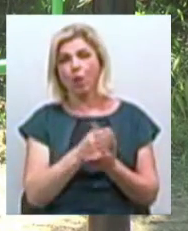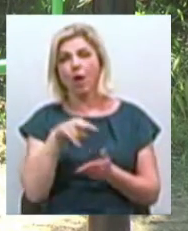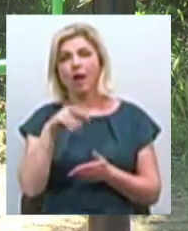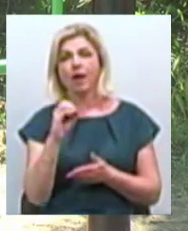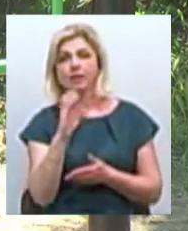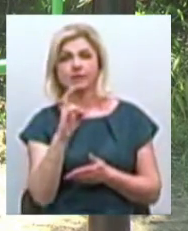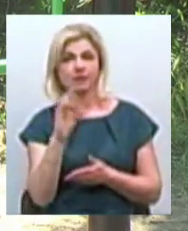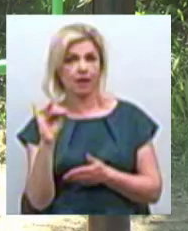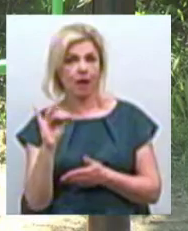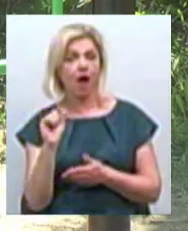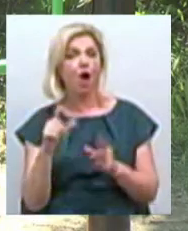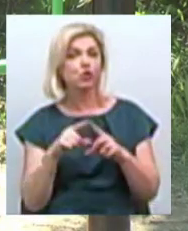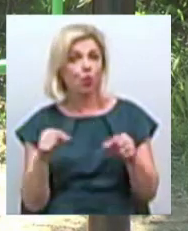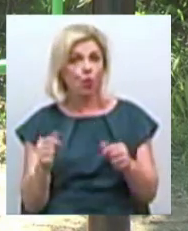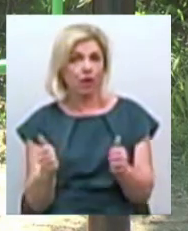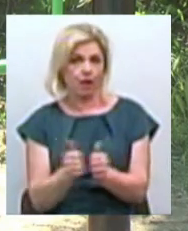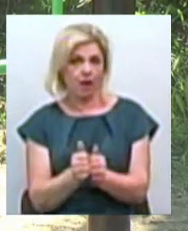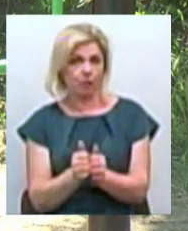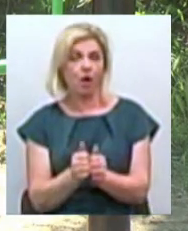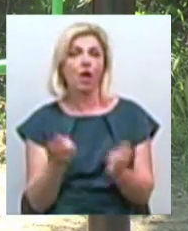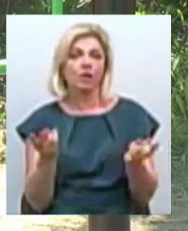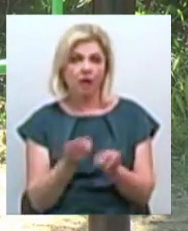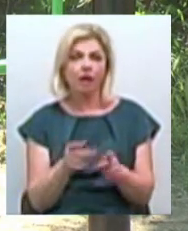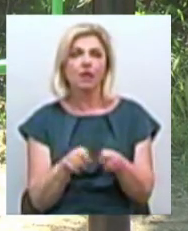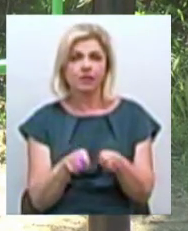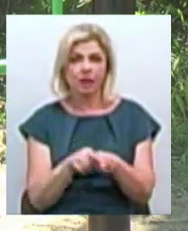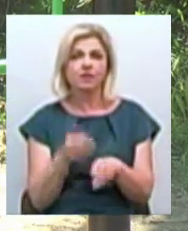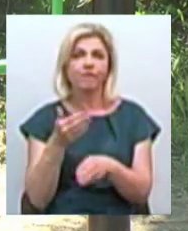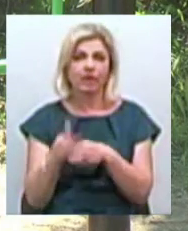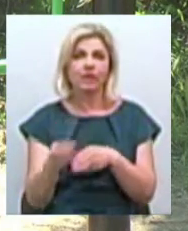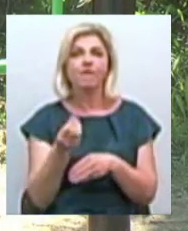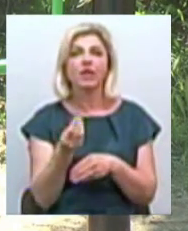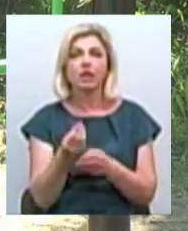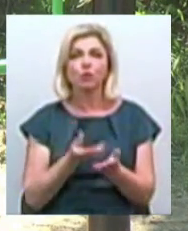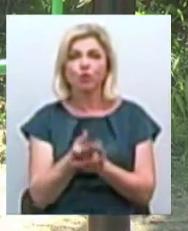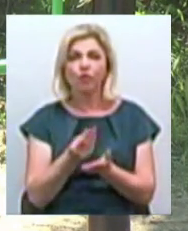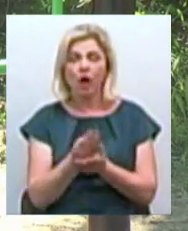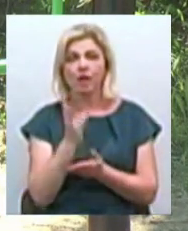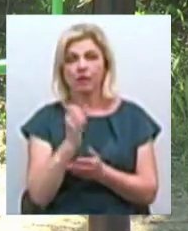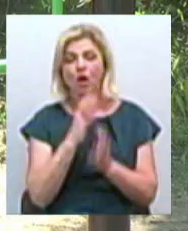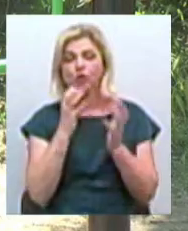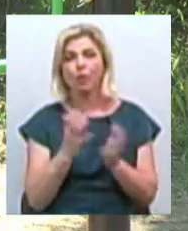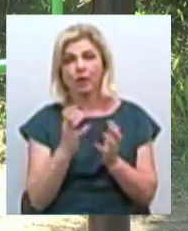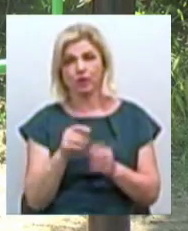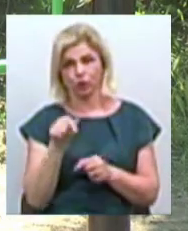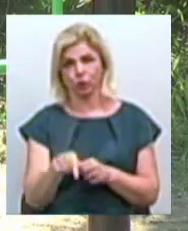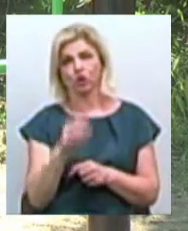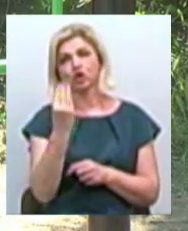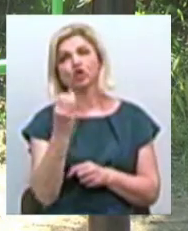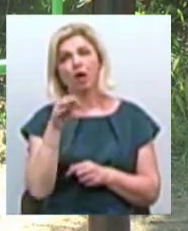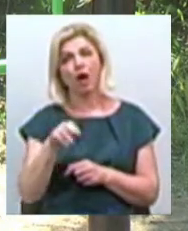«Олімп» знаходиться поруч. Але для цього так само треба виділяти фінансування на утримання штату,